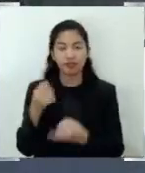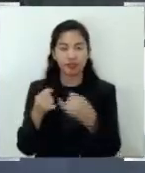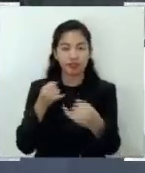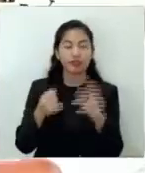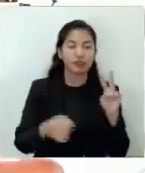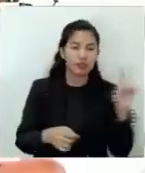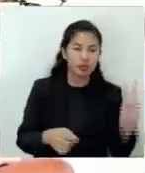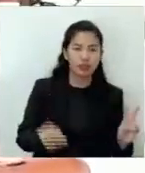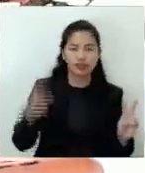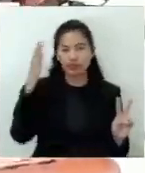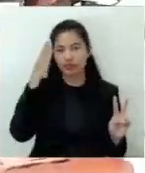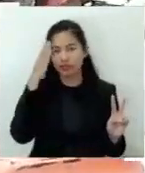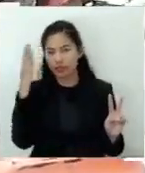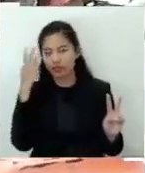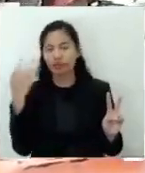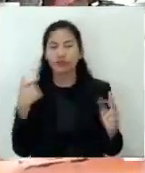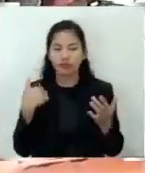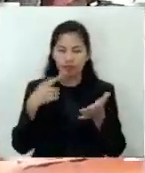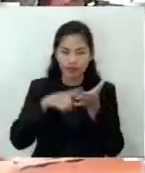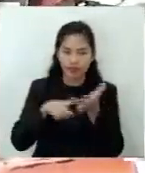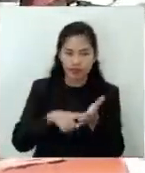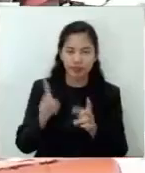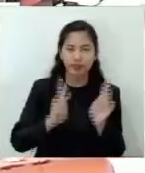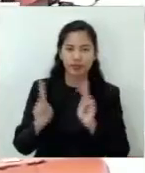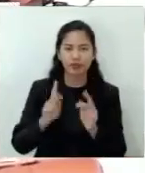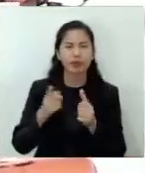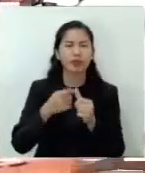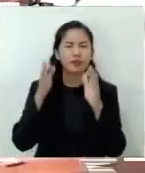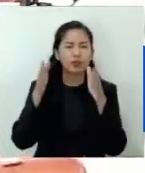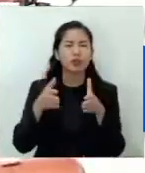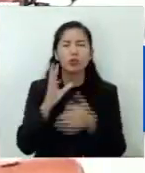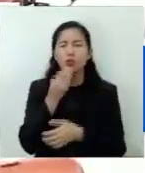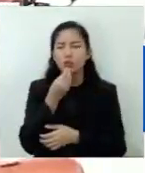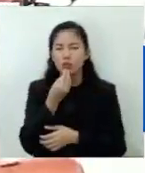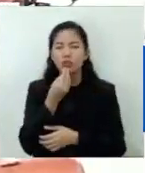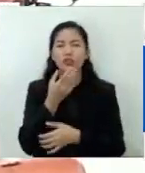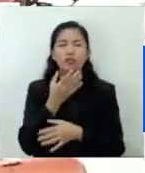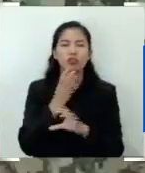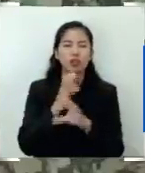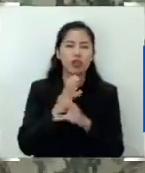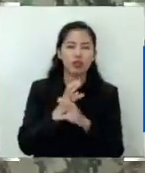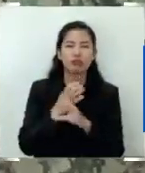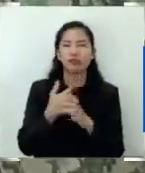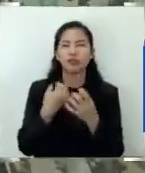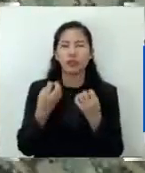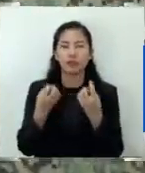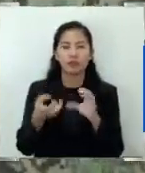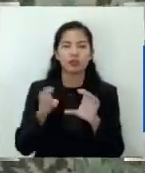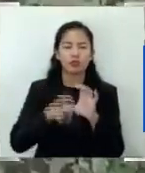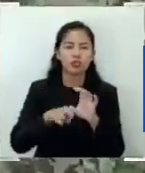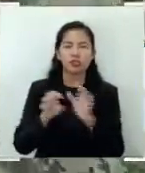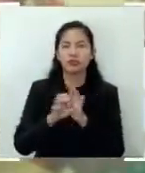at pasahero. Ang priority po namin dito yung mga sasakyan po na marami pong karga tulad ng mga pampasahero. Kung wala po yung vaccination